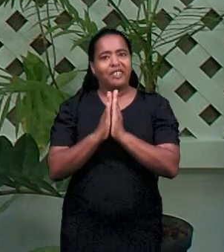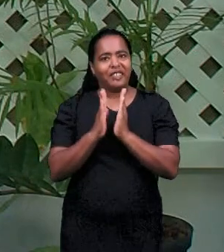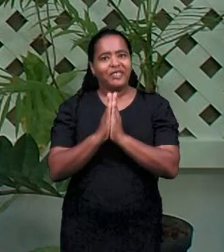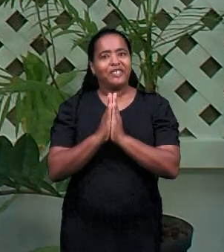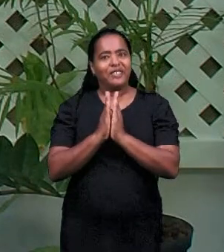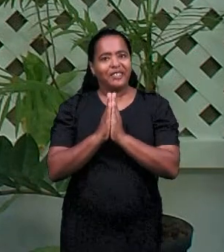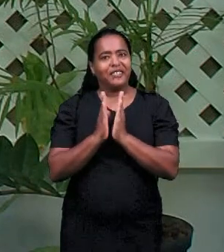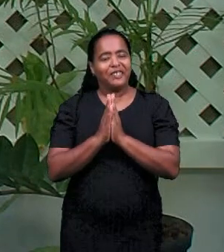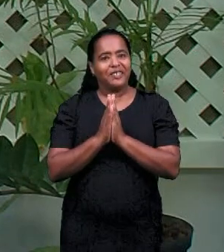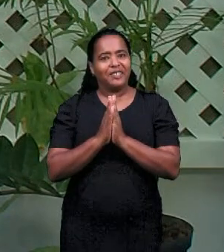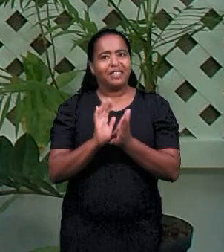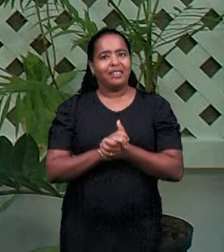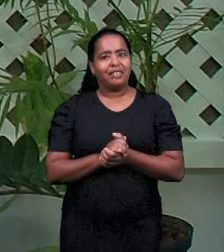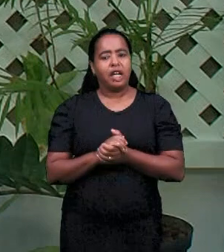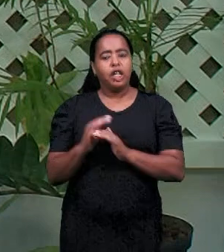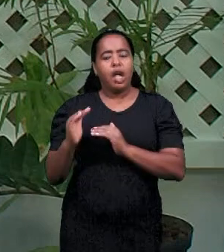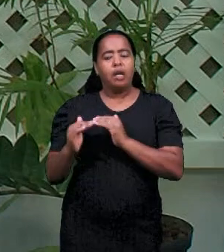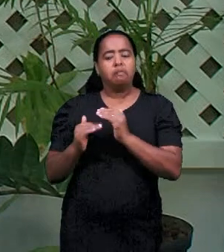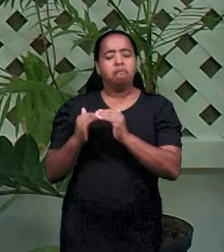ils ont une portée